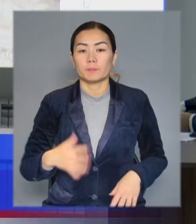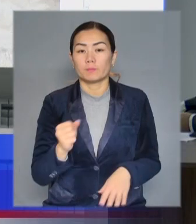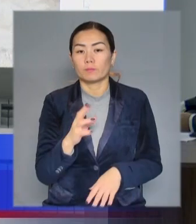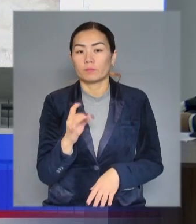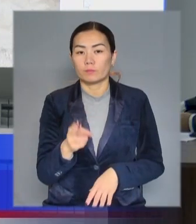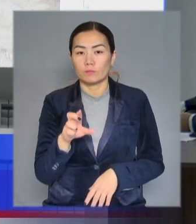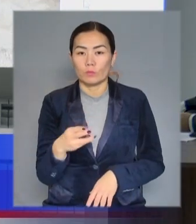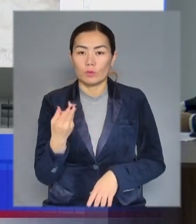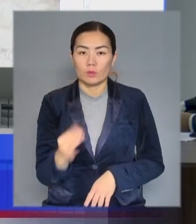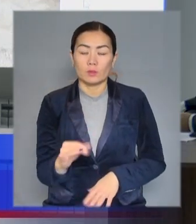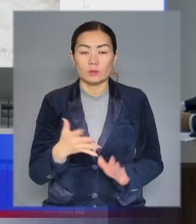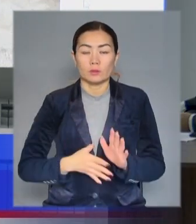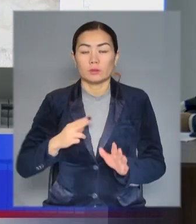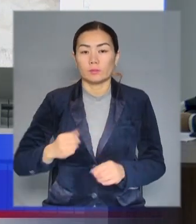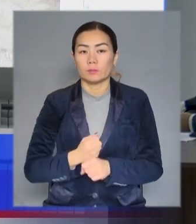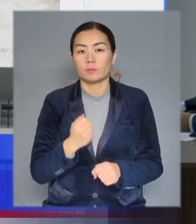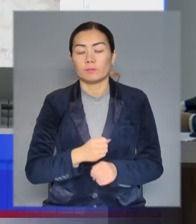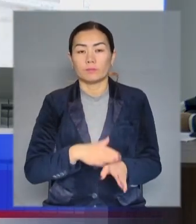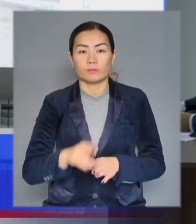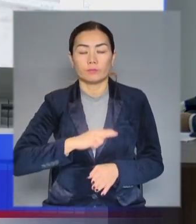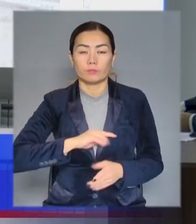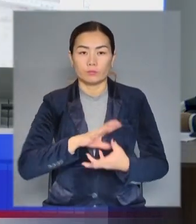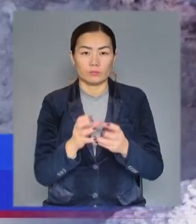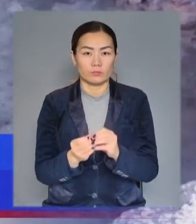Бестерек Ботай тарихи өлкетану музей қызметкерлері жыл ішінде атқарған